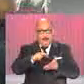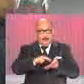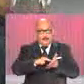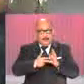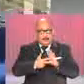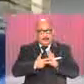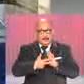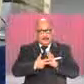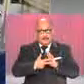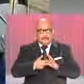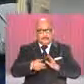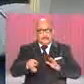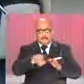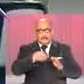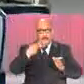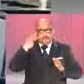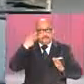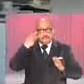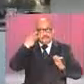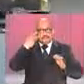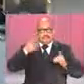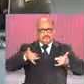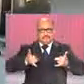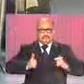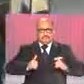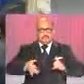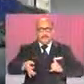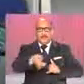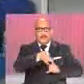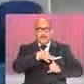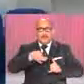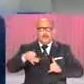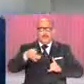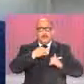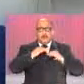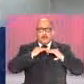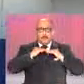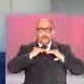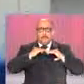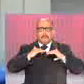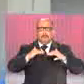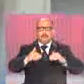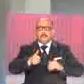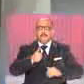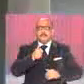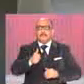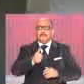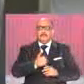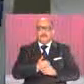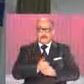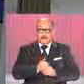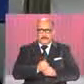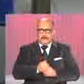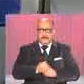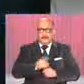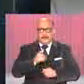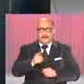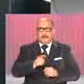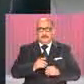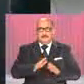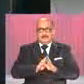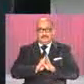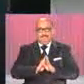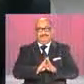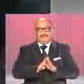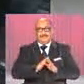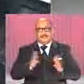دينار. هي قطارات على درجة عالية من التكنولوجيا، عربات مكيفة ومجهزة بنظام فيديو